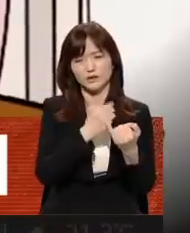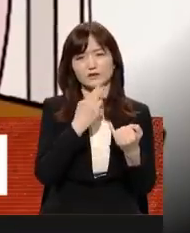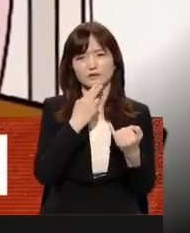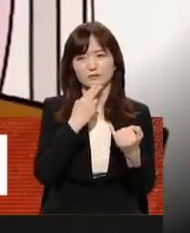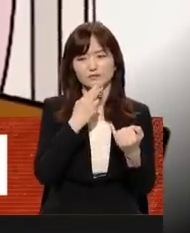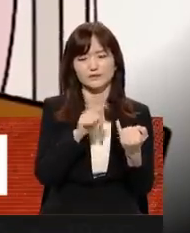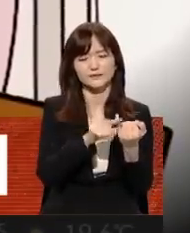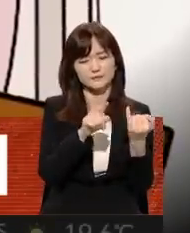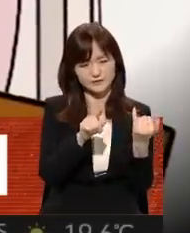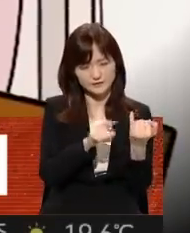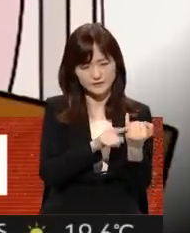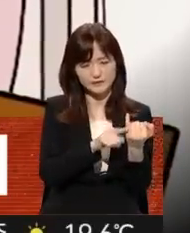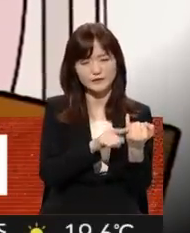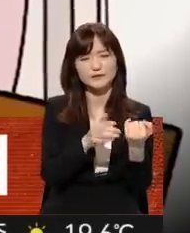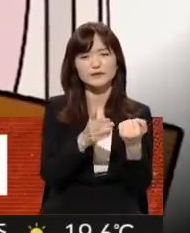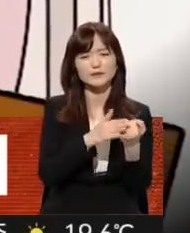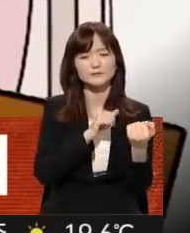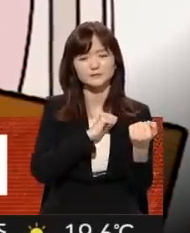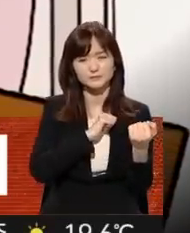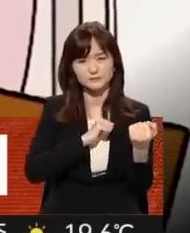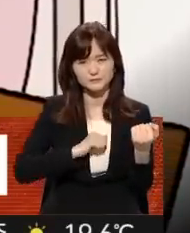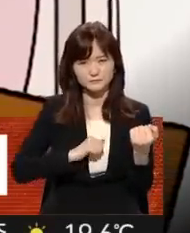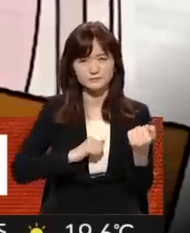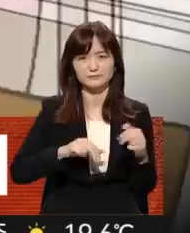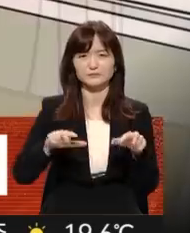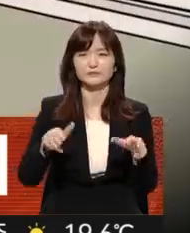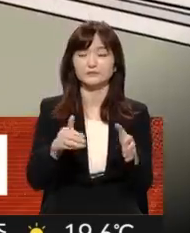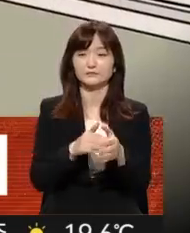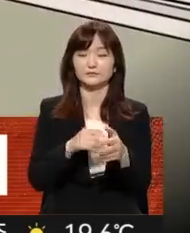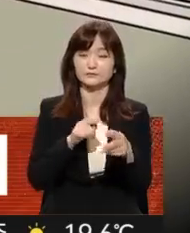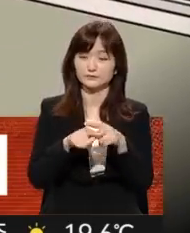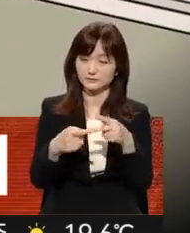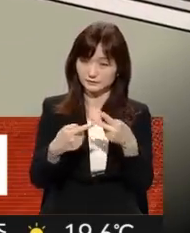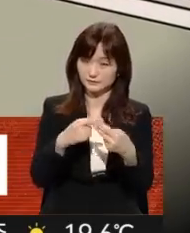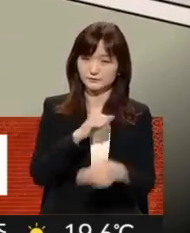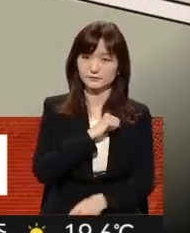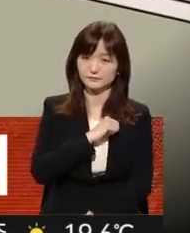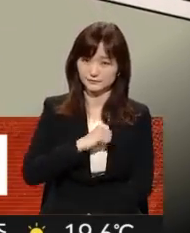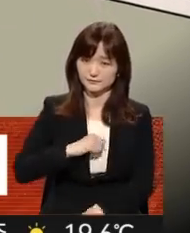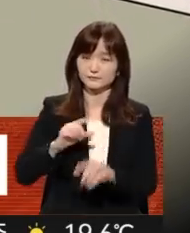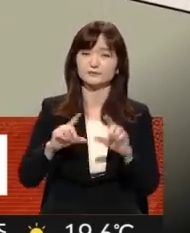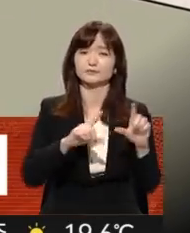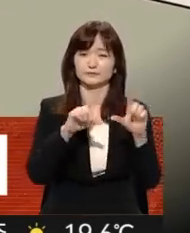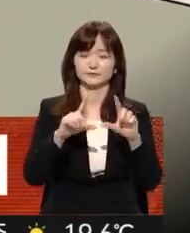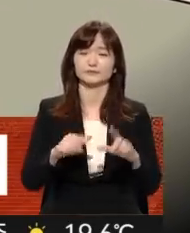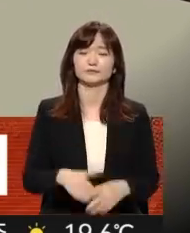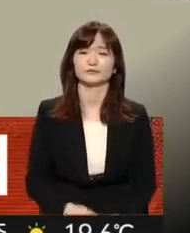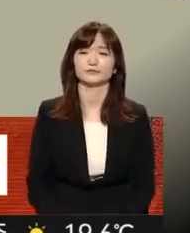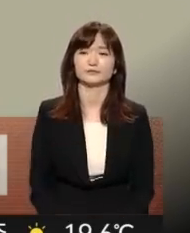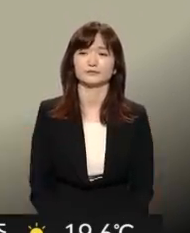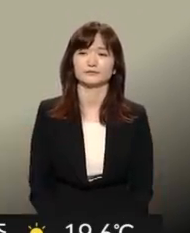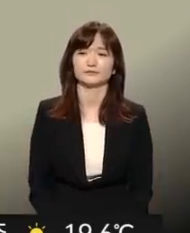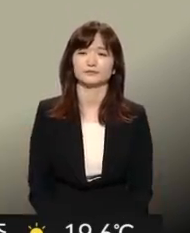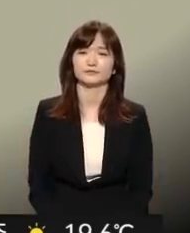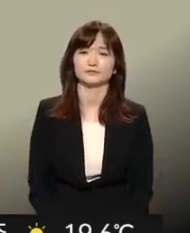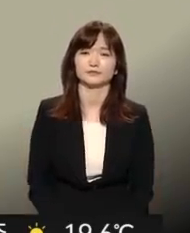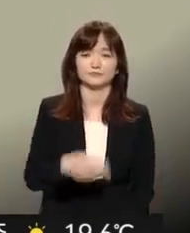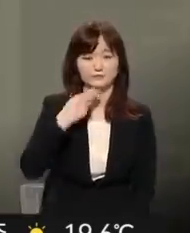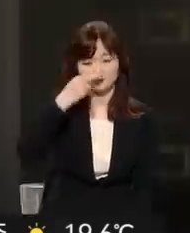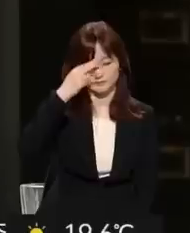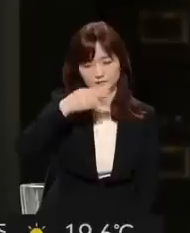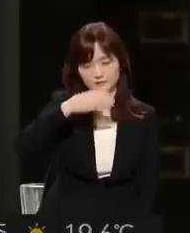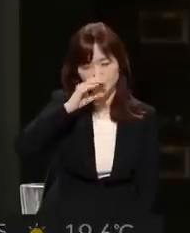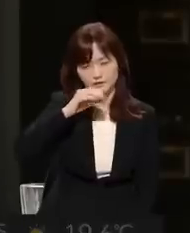아이도 있으니까는 참자 하면서 지금까지 이해하면서 참고 살았던 것이죠. 자, 술을 마시면